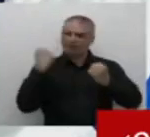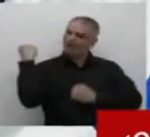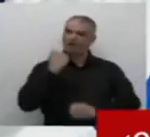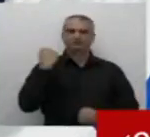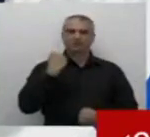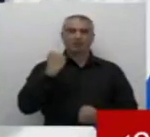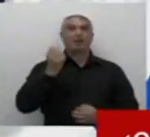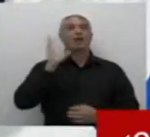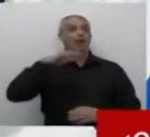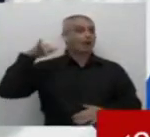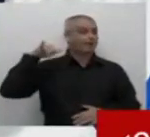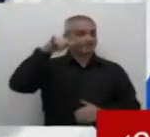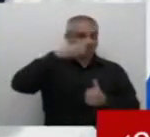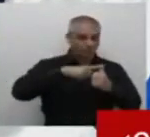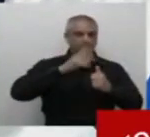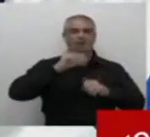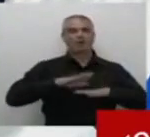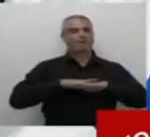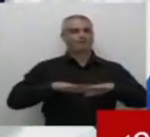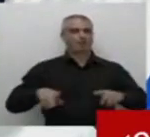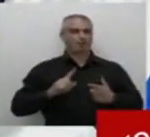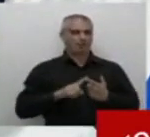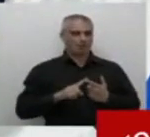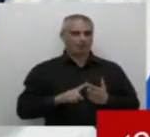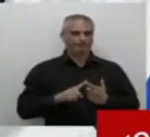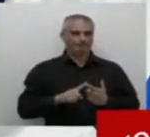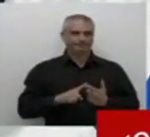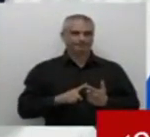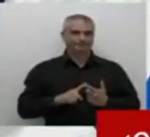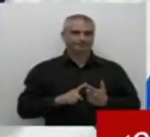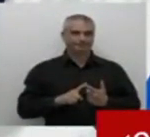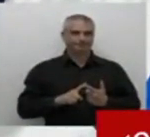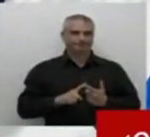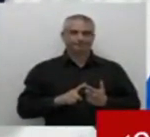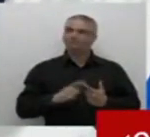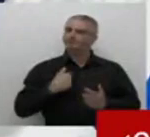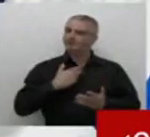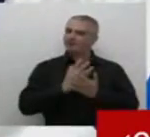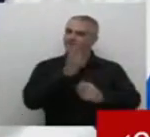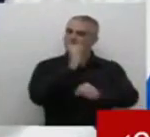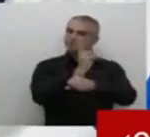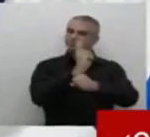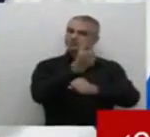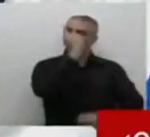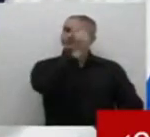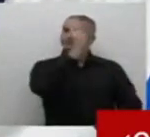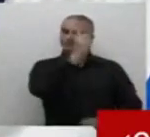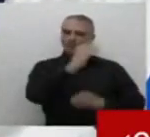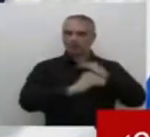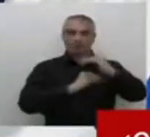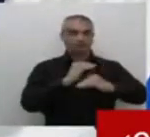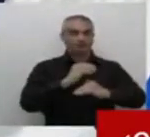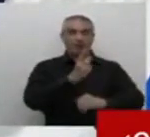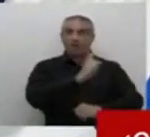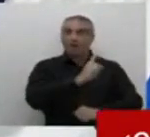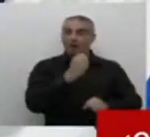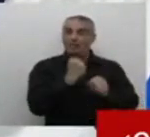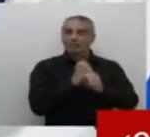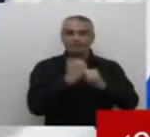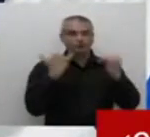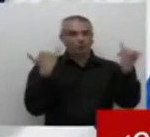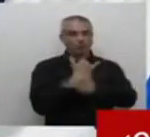وهناك نضرب بقوه من الجو ومن البر انا حذرت حزب